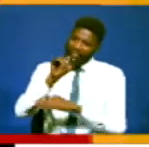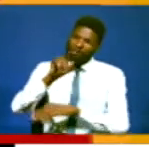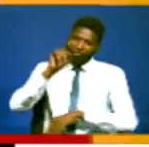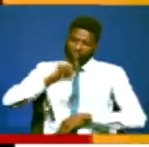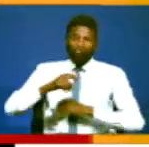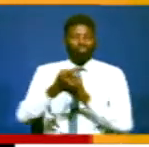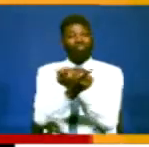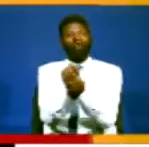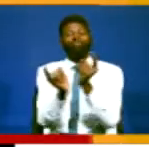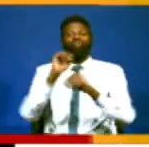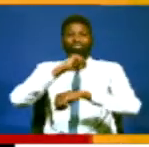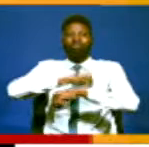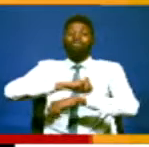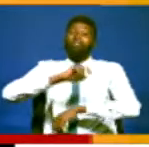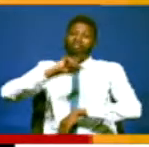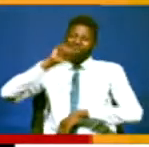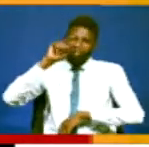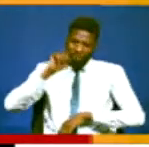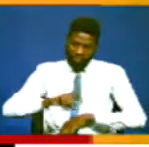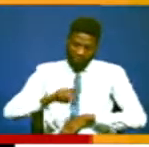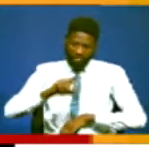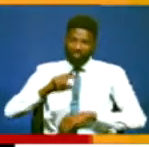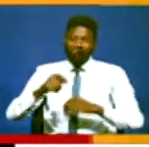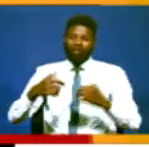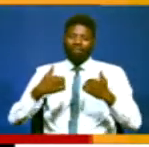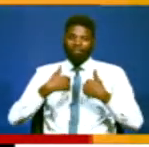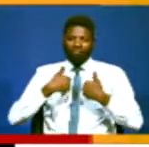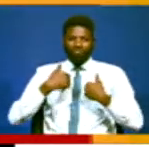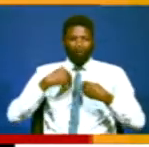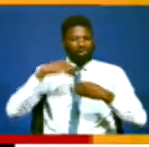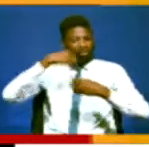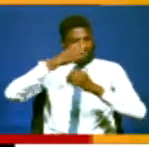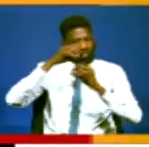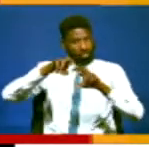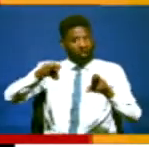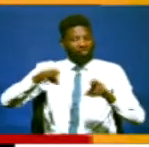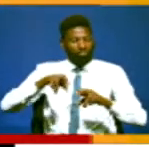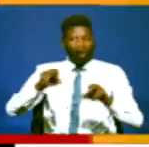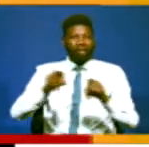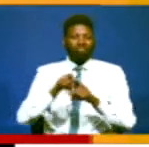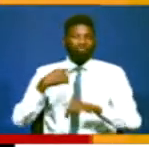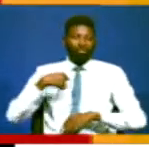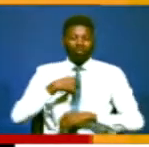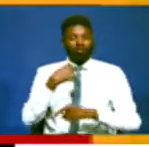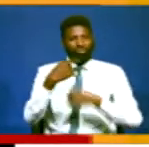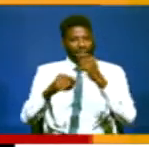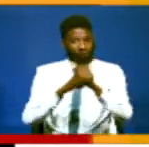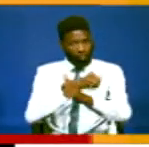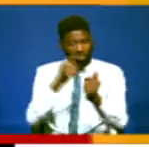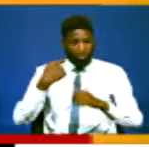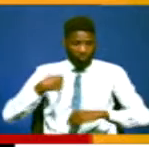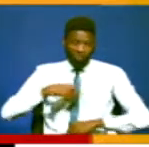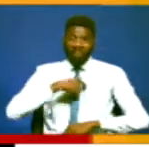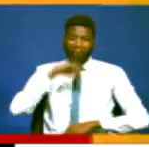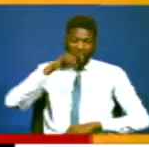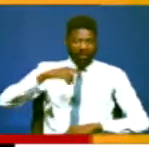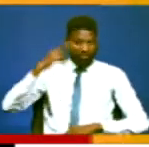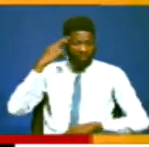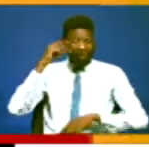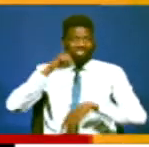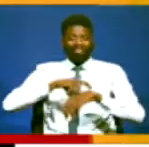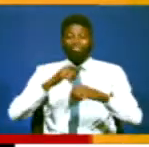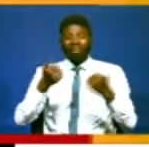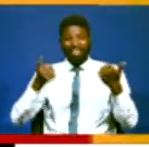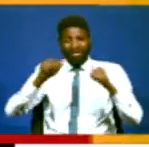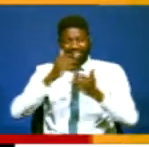basi tutasonga vizuri, kwa sababu pia tusikose kuelewa kwamba jambo lolote likianza lazima tuanze na